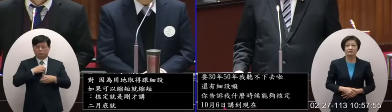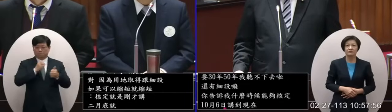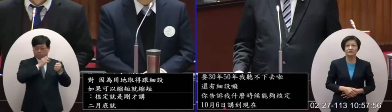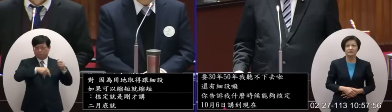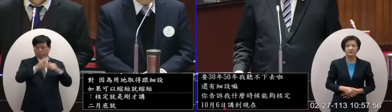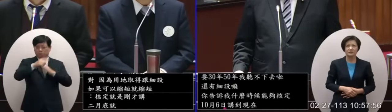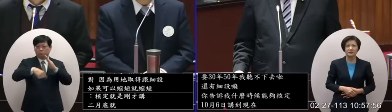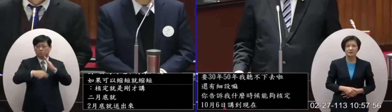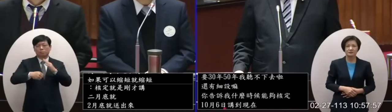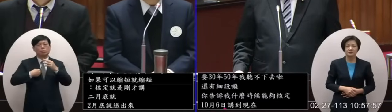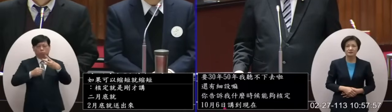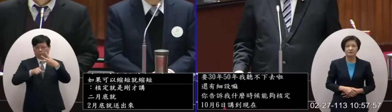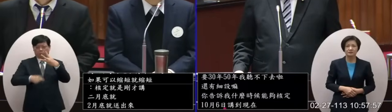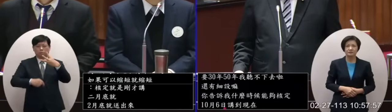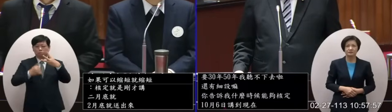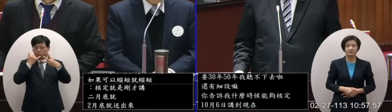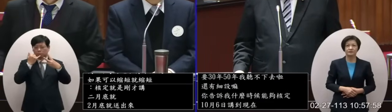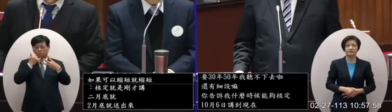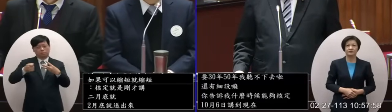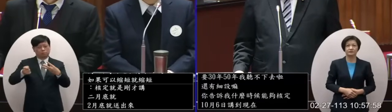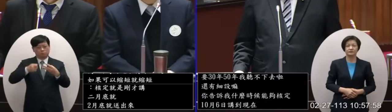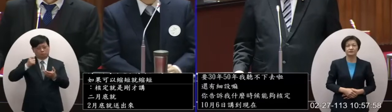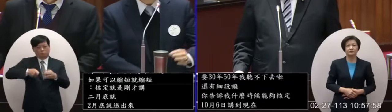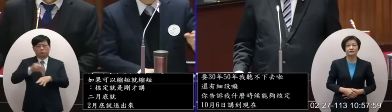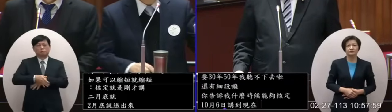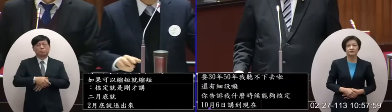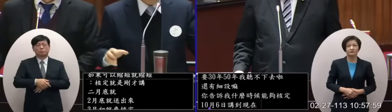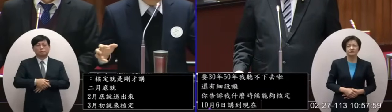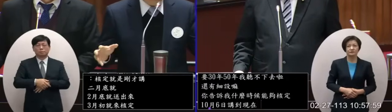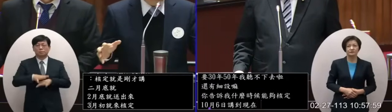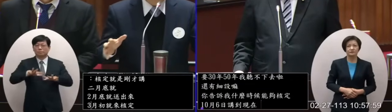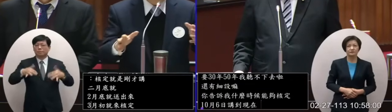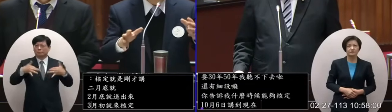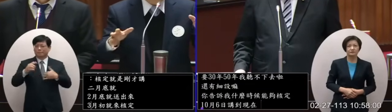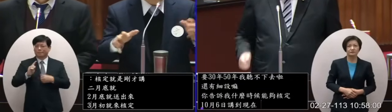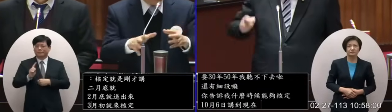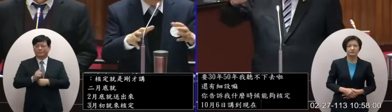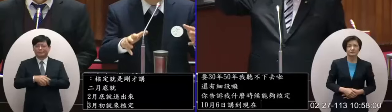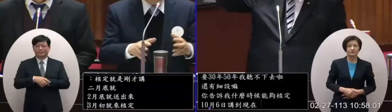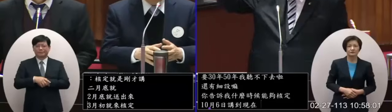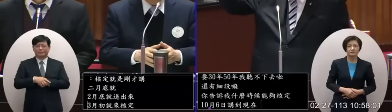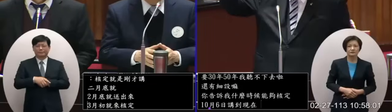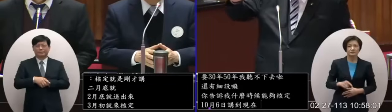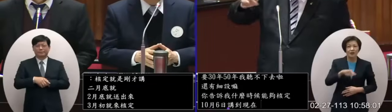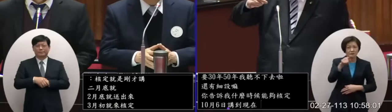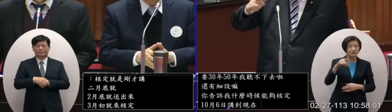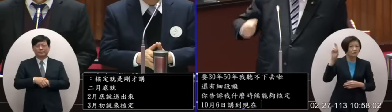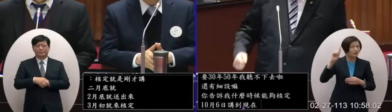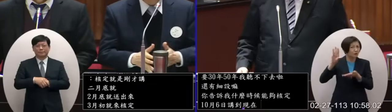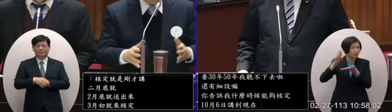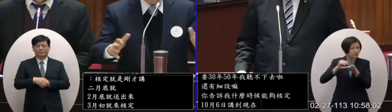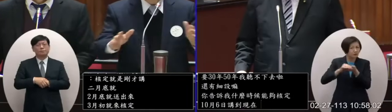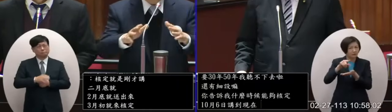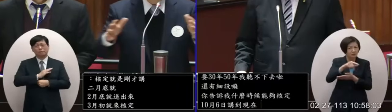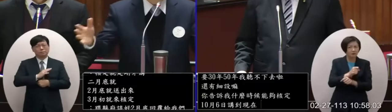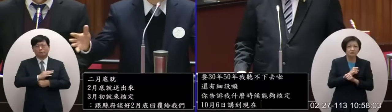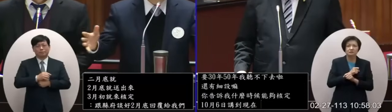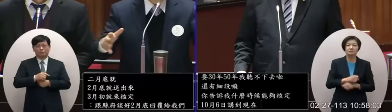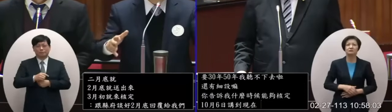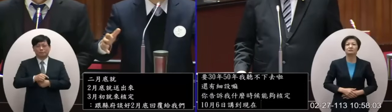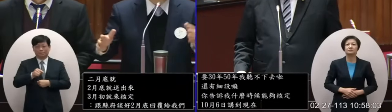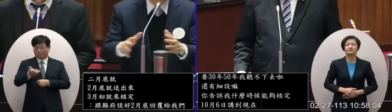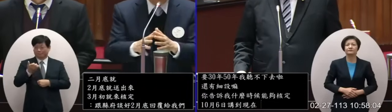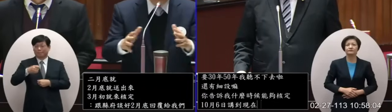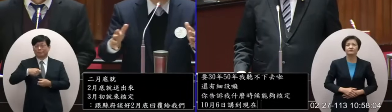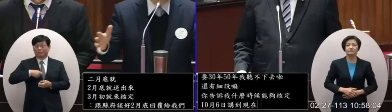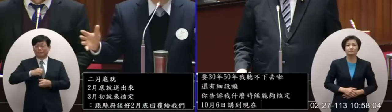政院。 对，我们三月份就会来核定了。但是问题就是说，在 这有录音的，你要注意哦。 是是是，